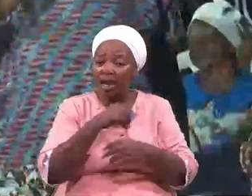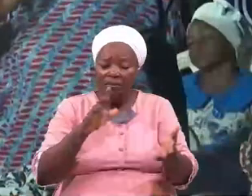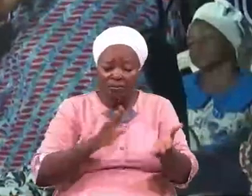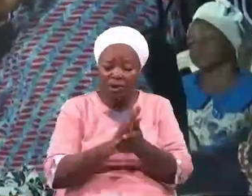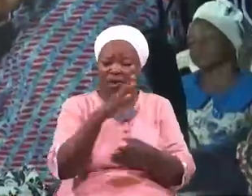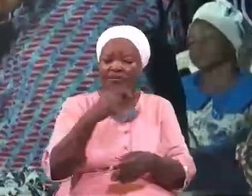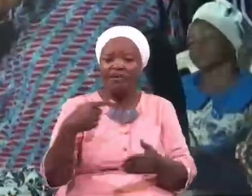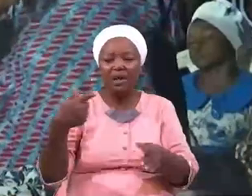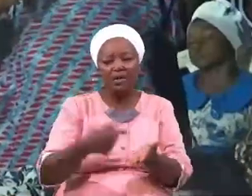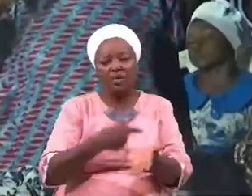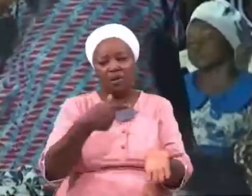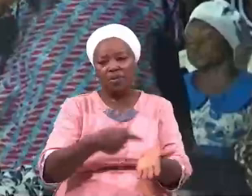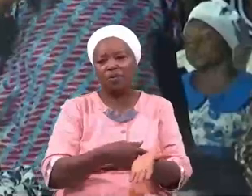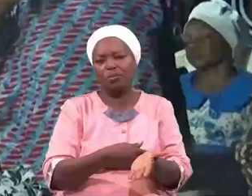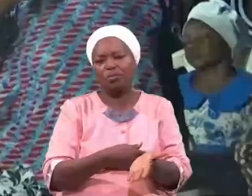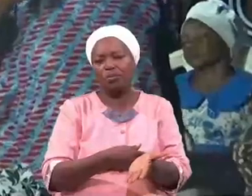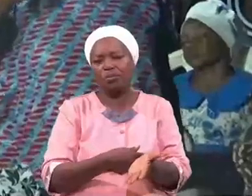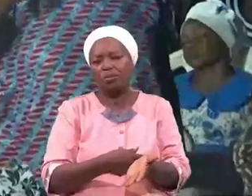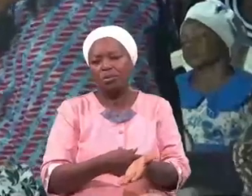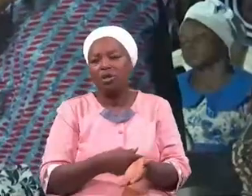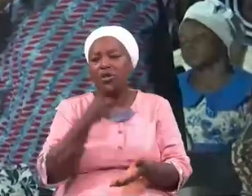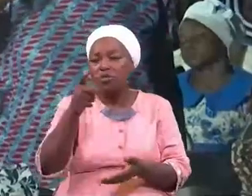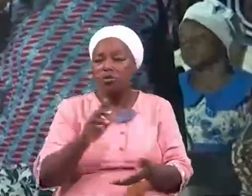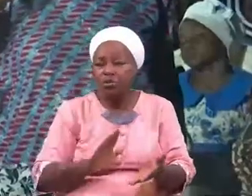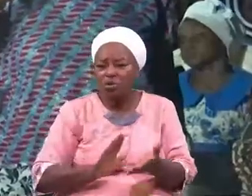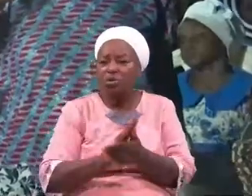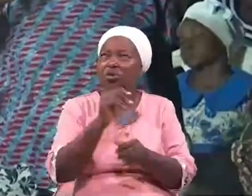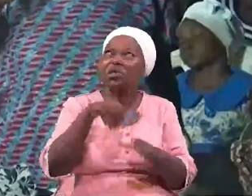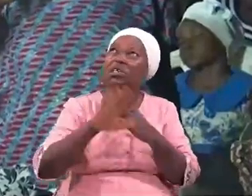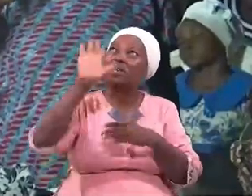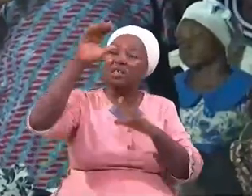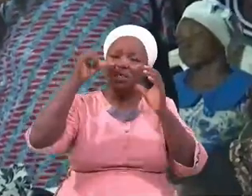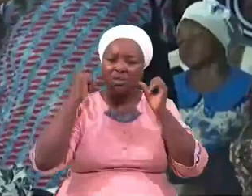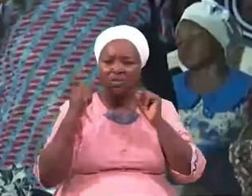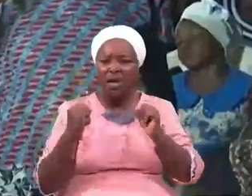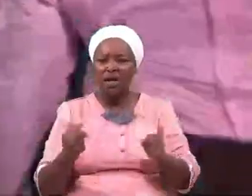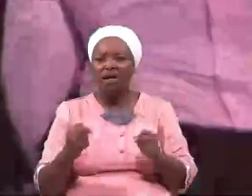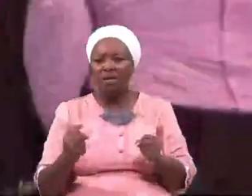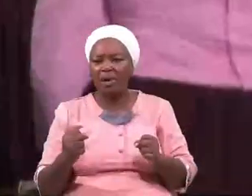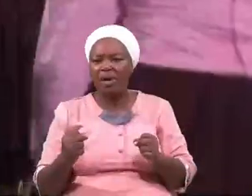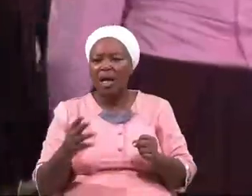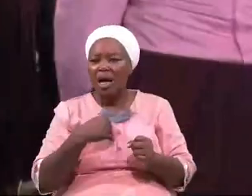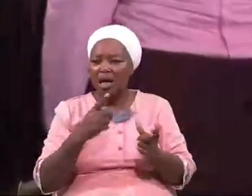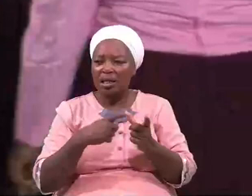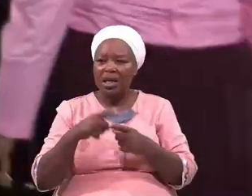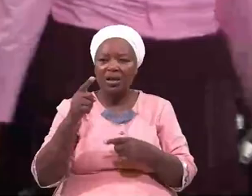En vous repentant et en croyant à l'Évangile, vous mettez votre confiance en sa puissance.